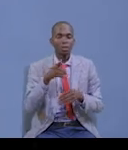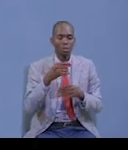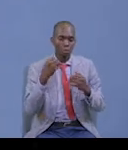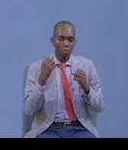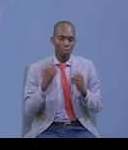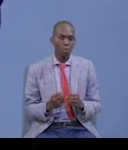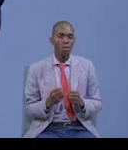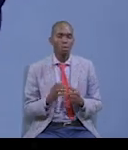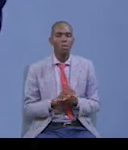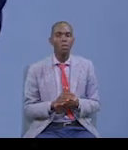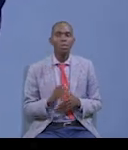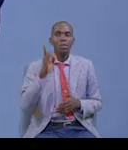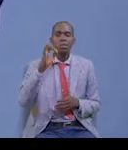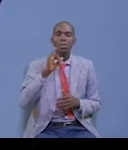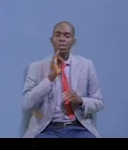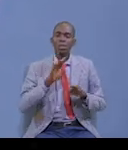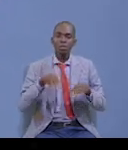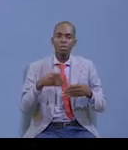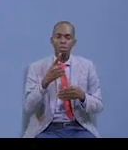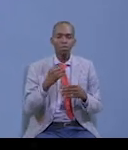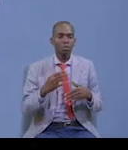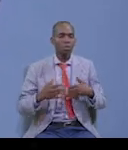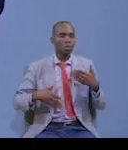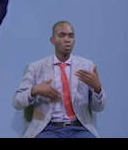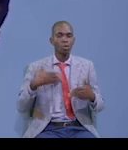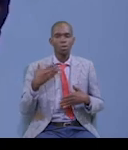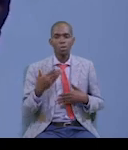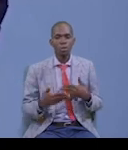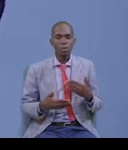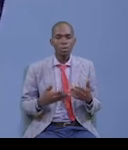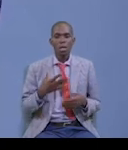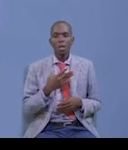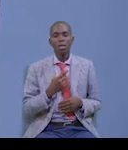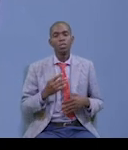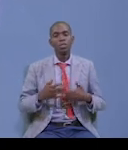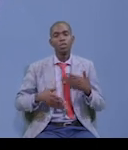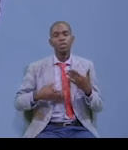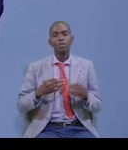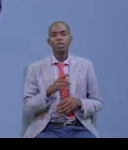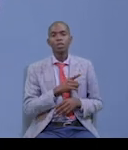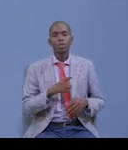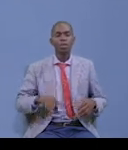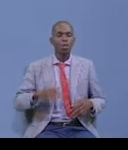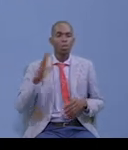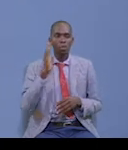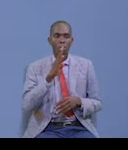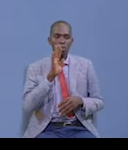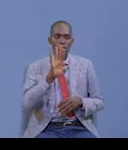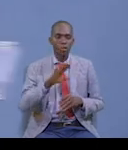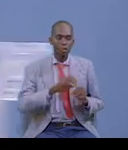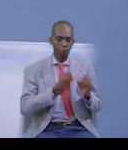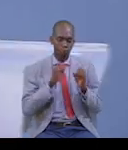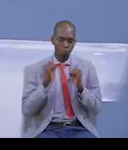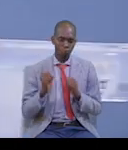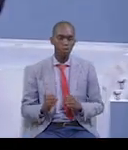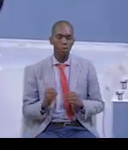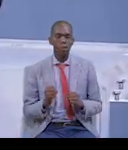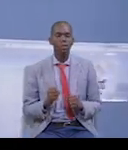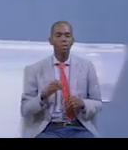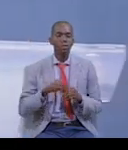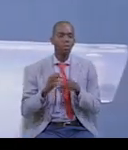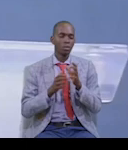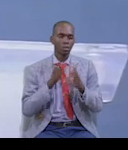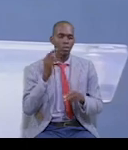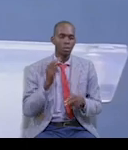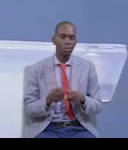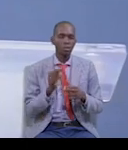శక్తిని ఇస్తున్నాడు. He is giving you joy. ఆయన మీకు సంతోషం ఇస్తున్నాడు. The joy of the Lord will be your strength. ప్రభువు నందలి ఆనందమే మీ